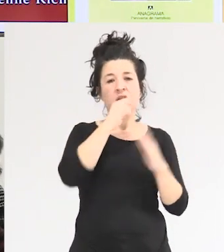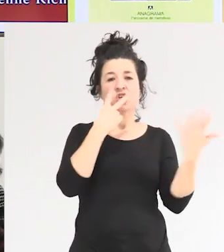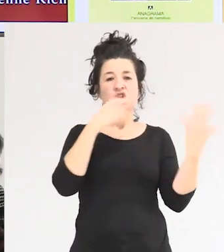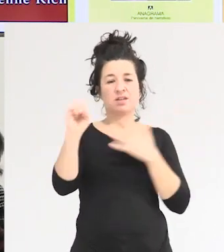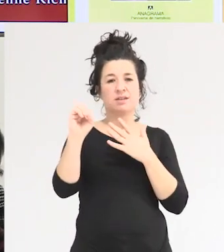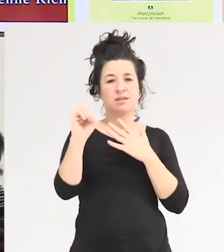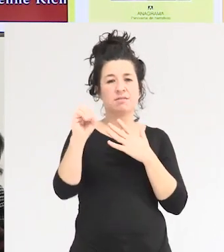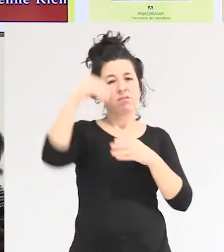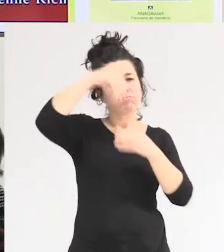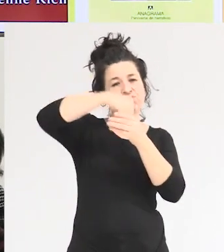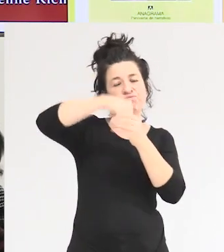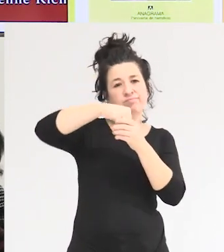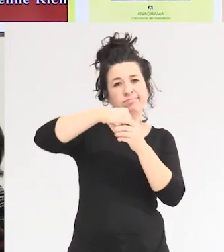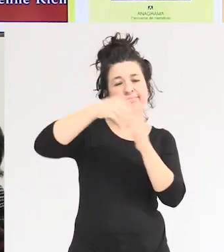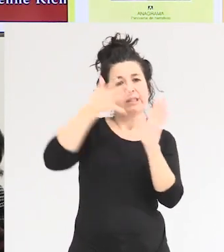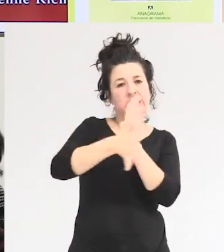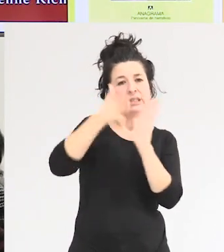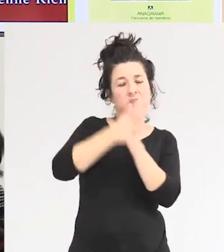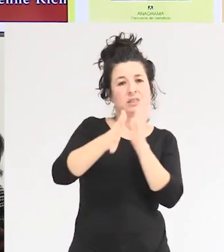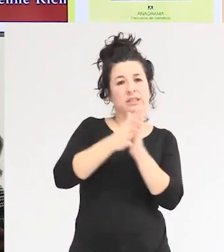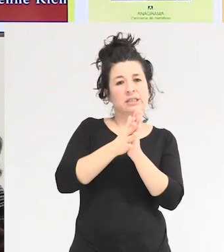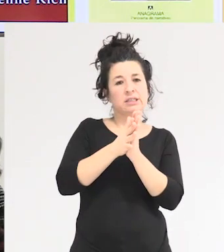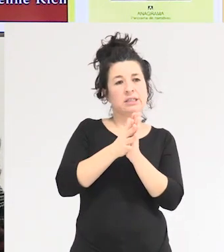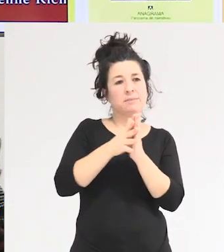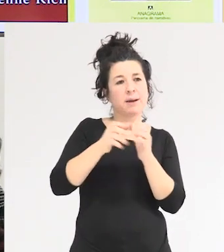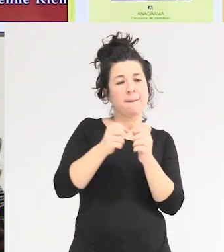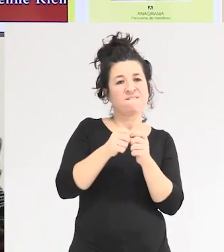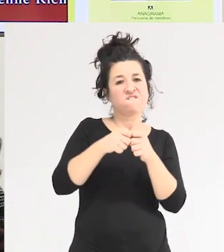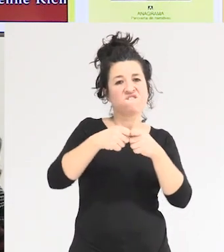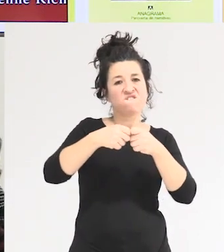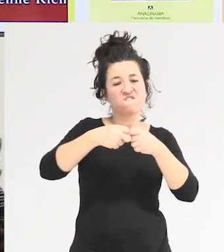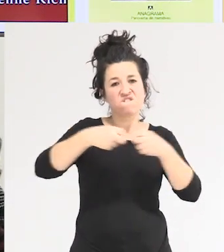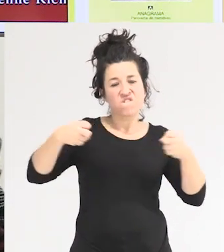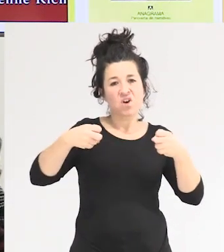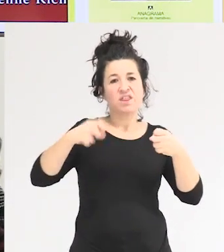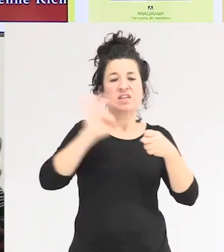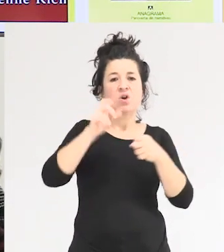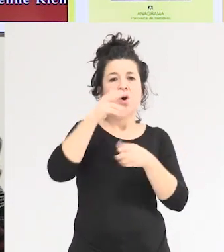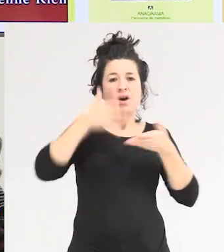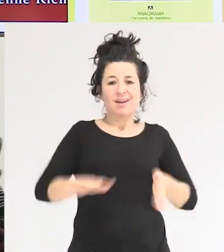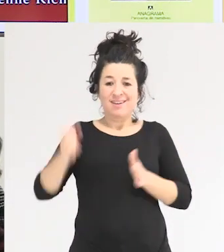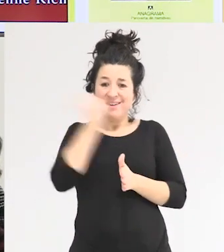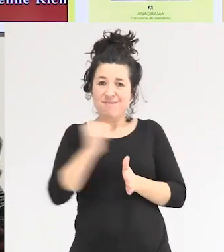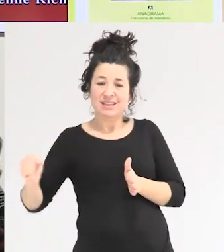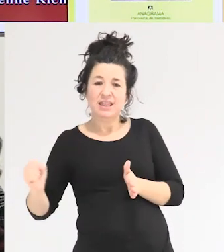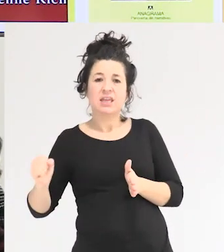hamarkadan, hor gauza asko kontatzen dira, adibidez, forcepsaren historioa, ez, edo baita ere infantizidioaren